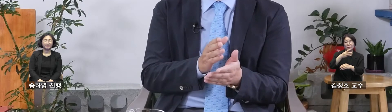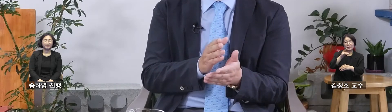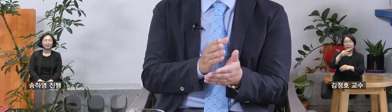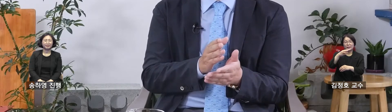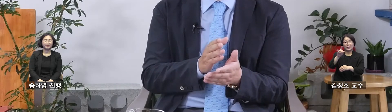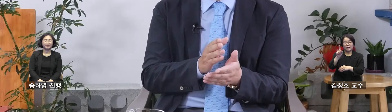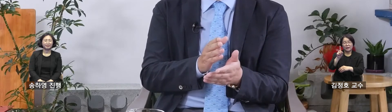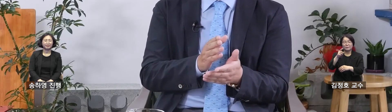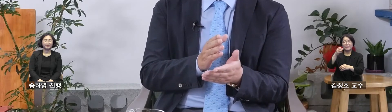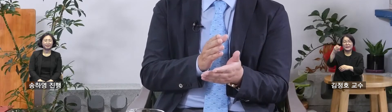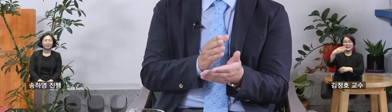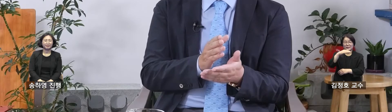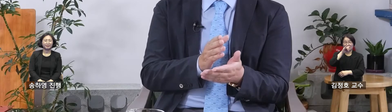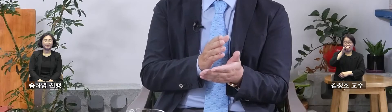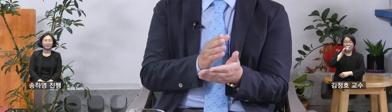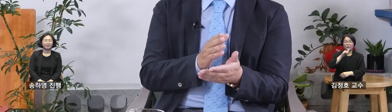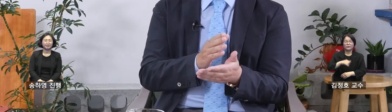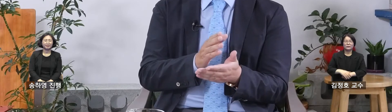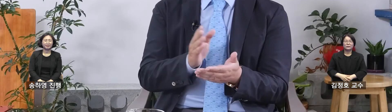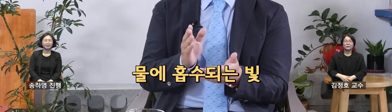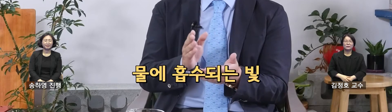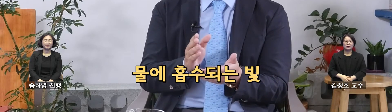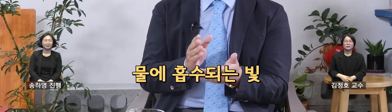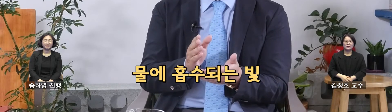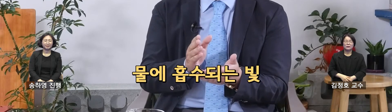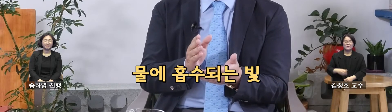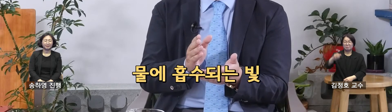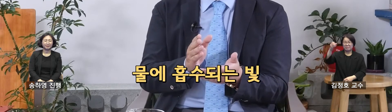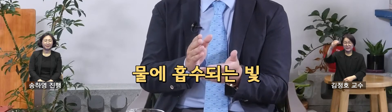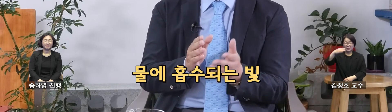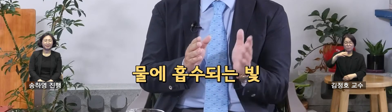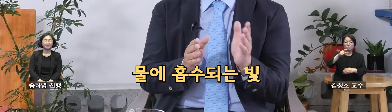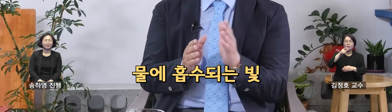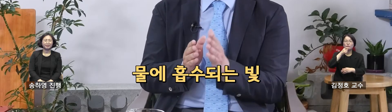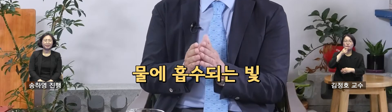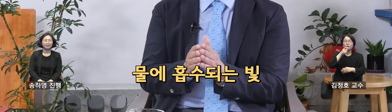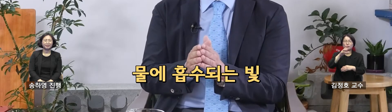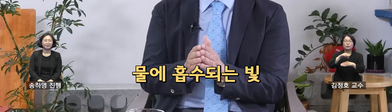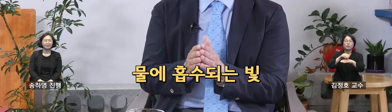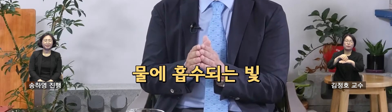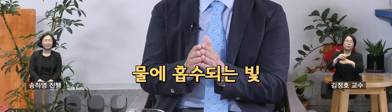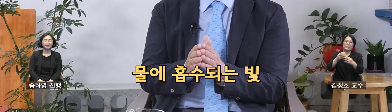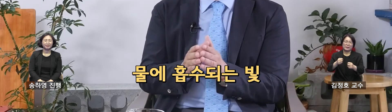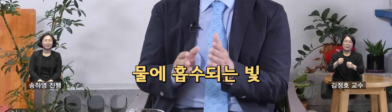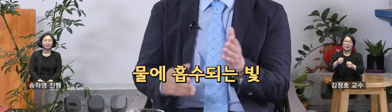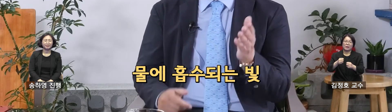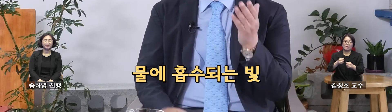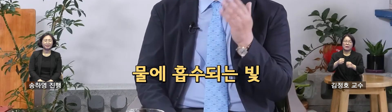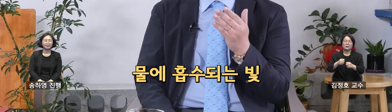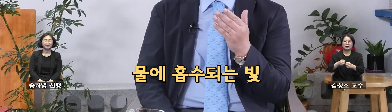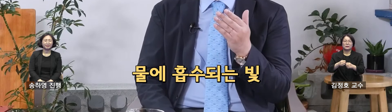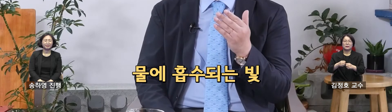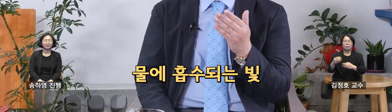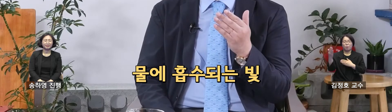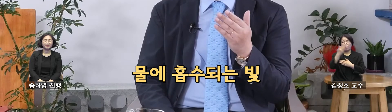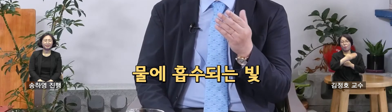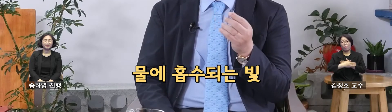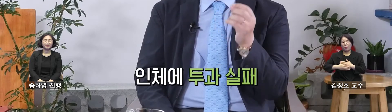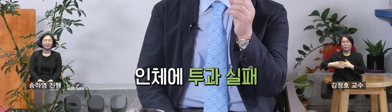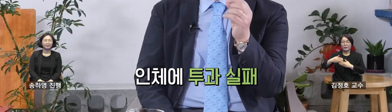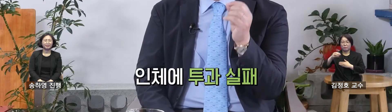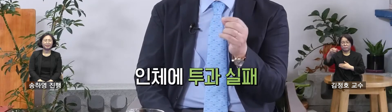테라헬스라는 빛인데 그게 너무 물에 흡수를 많이 해요. 그러니까 공간적으로 많이 안 가고 우리 인체에